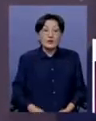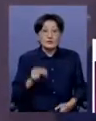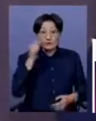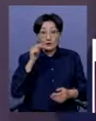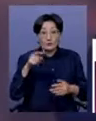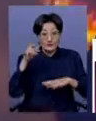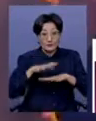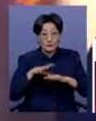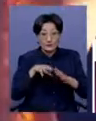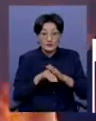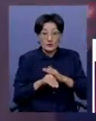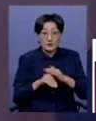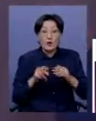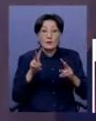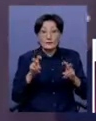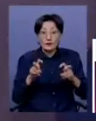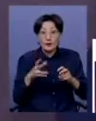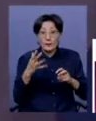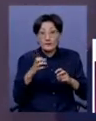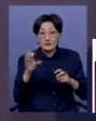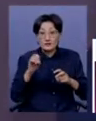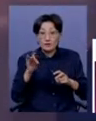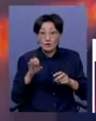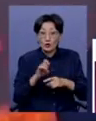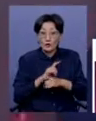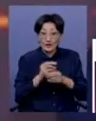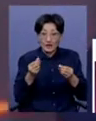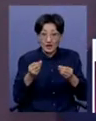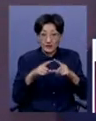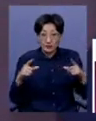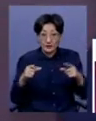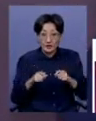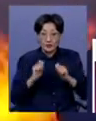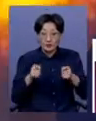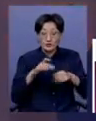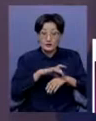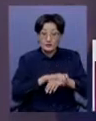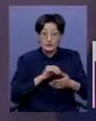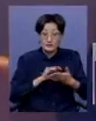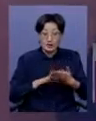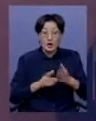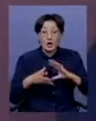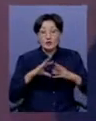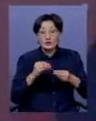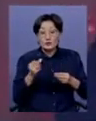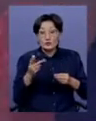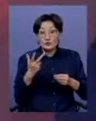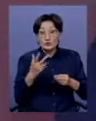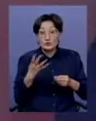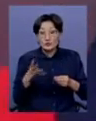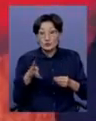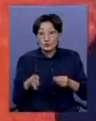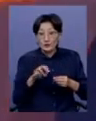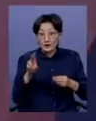Шымкенттегі банктердің бірінде номиналы 500 евро болатын жалған ақша купюраларын өткізу фактісі анықталды. Жалпы сомасы 4000 евро.